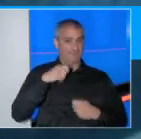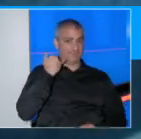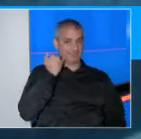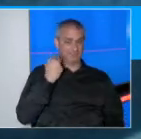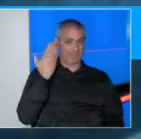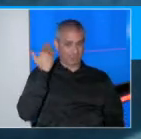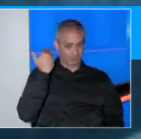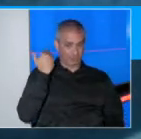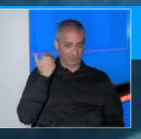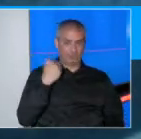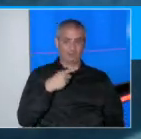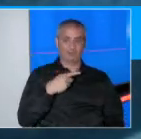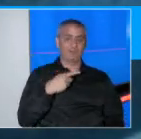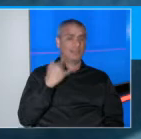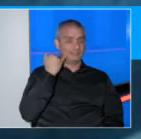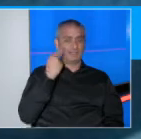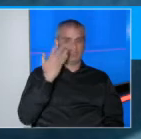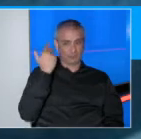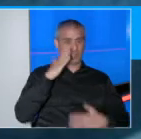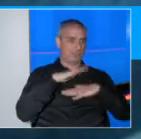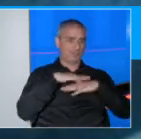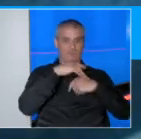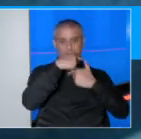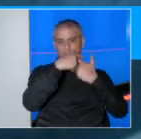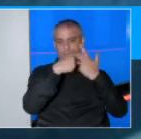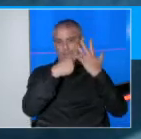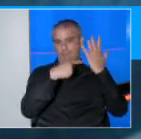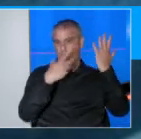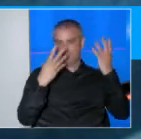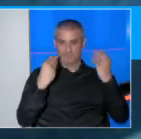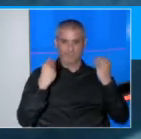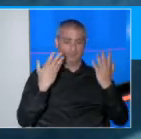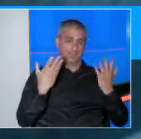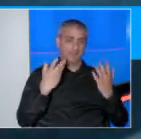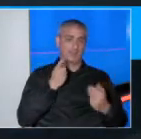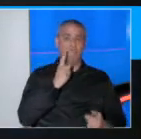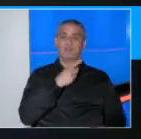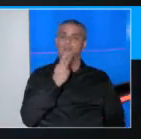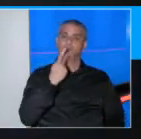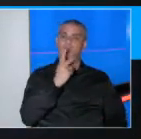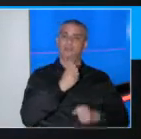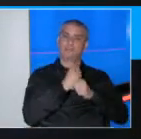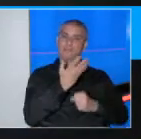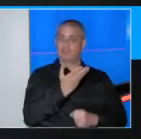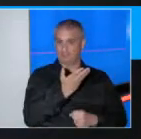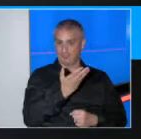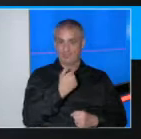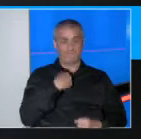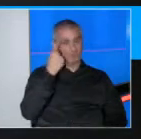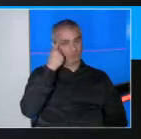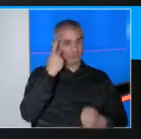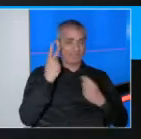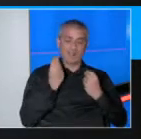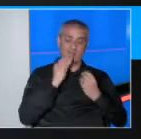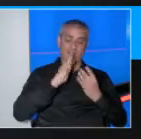הכנסת, מאשר בוז'י הרצוג, שעשה תפקידים ממלכתיים כאלה ואחרים, אבל יותר מייצגת. ואני חושב